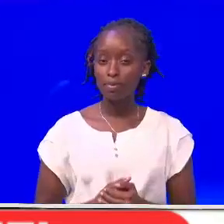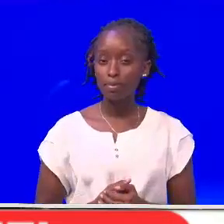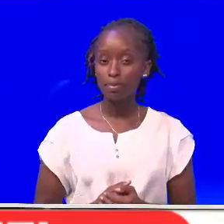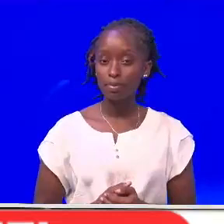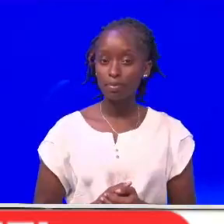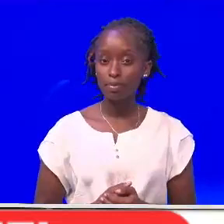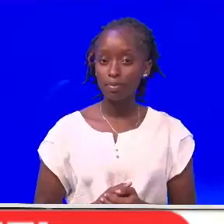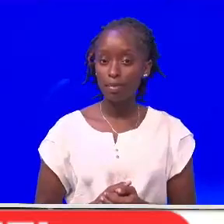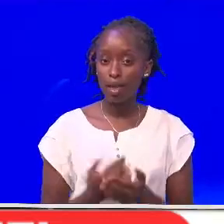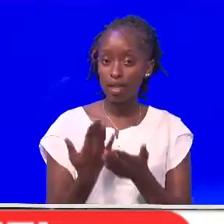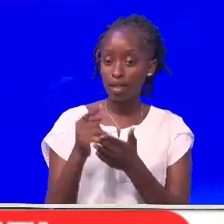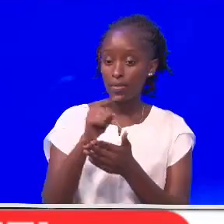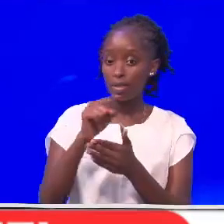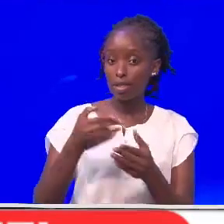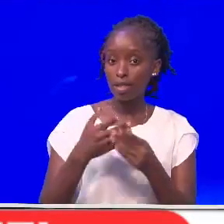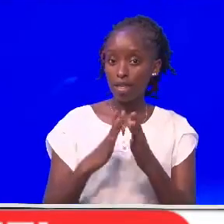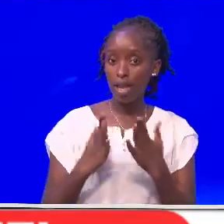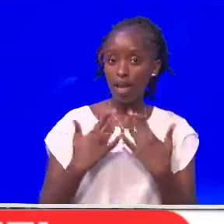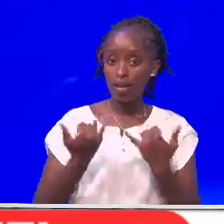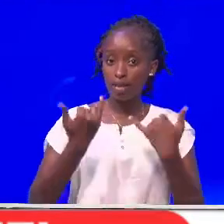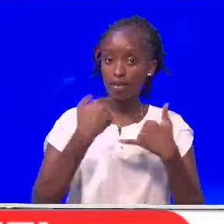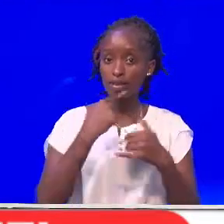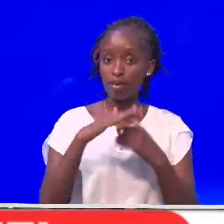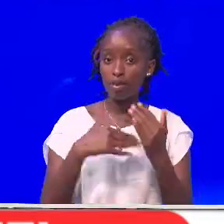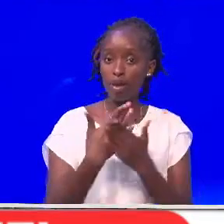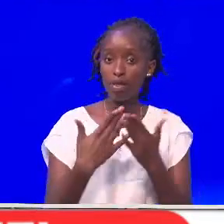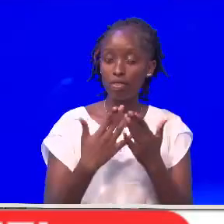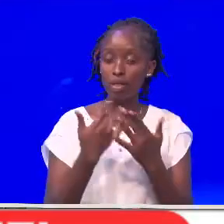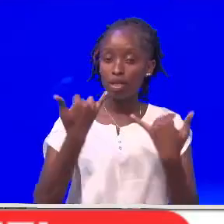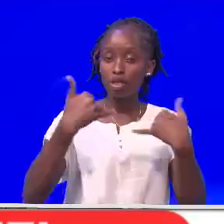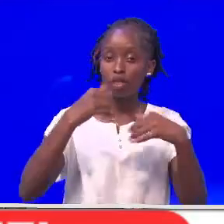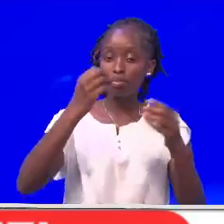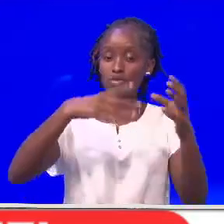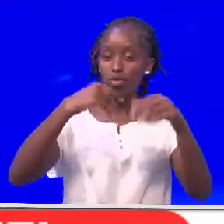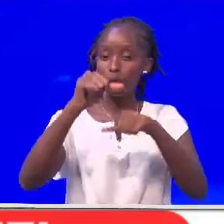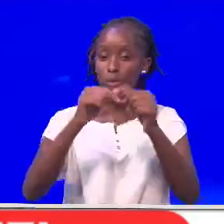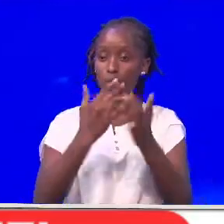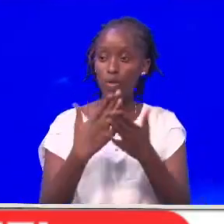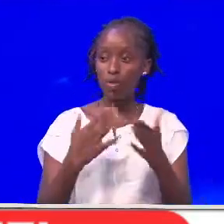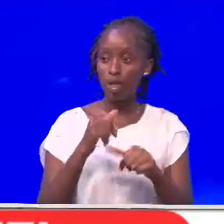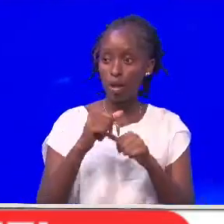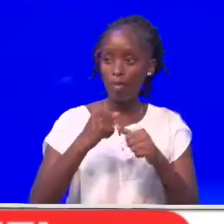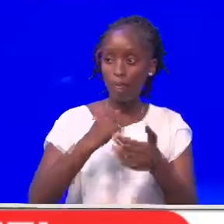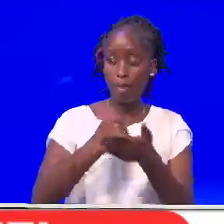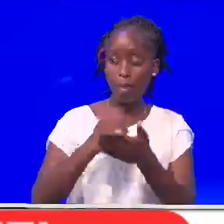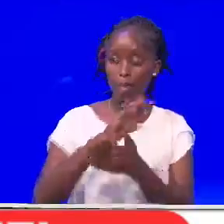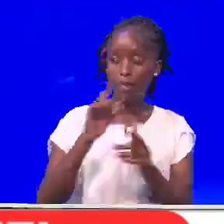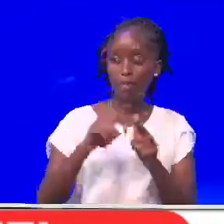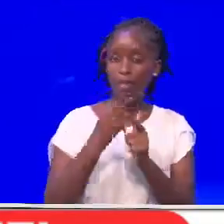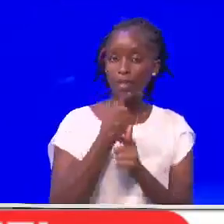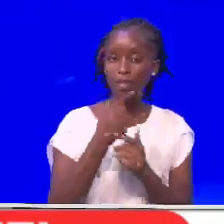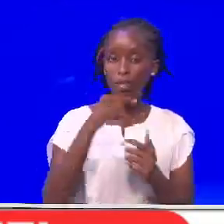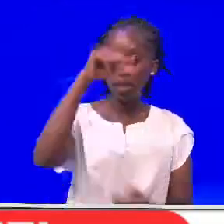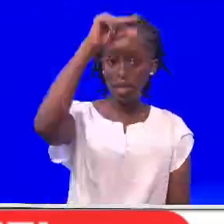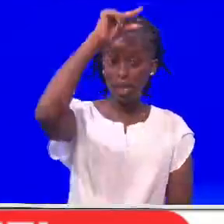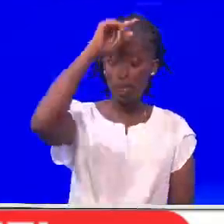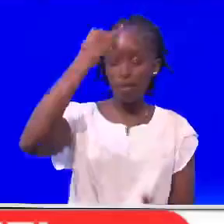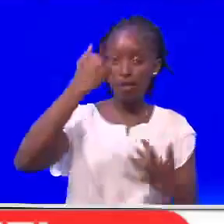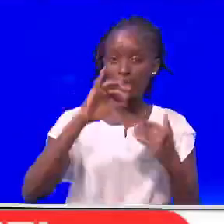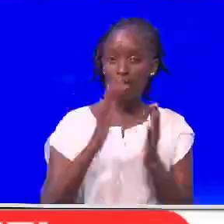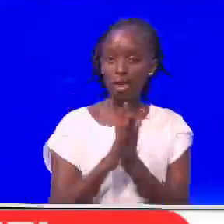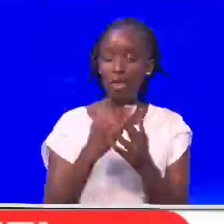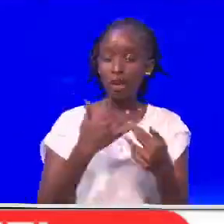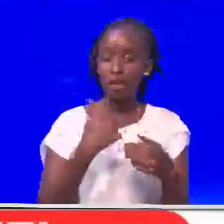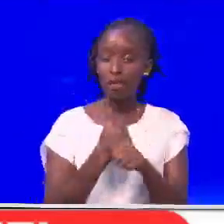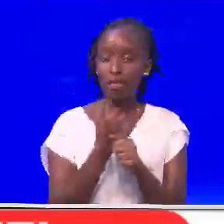Baadhi ya viongozi wamesifia pakubwa mpango huo ambao wamesema utasaidia kuboresha ajira, huku akirai serikali kuendeleza mpango huo kwa